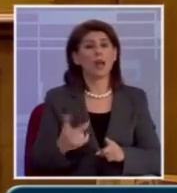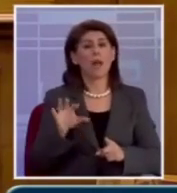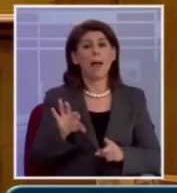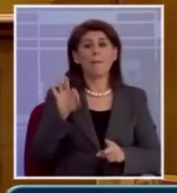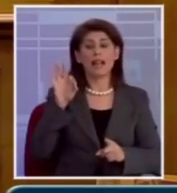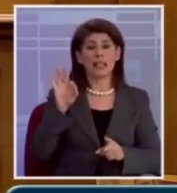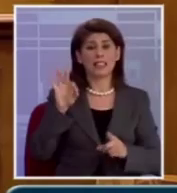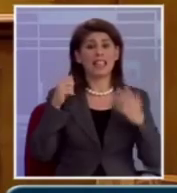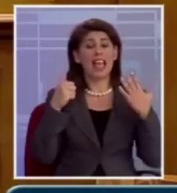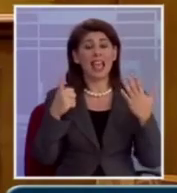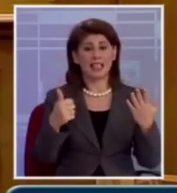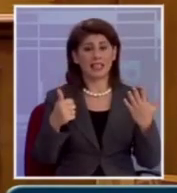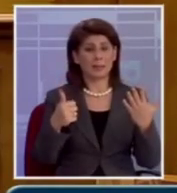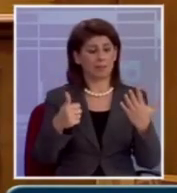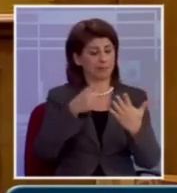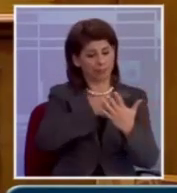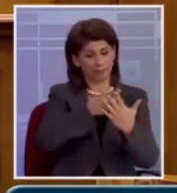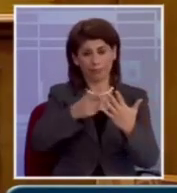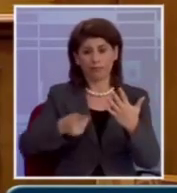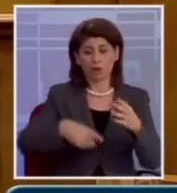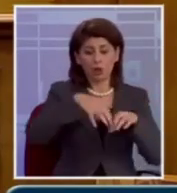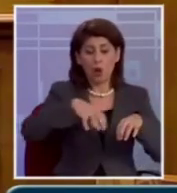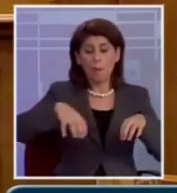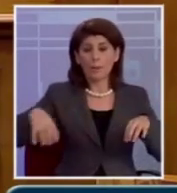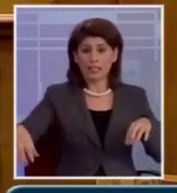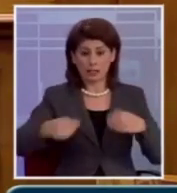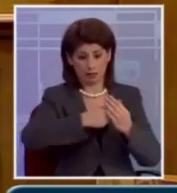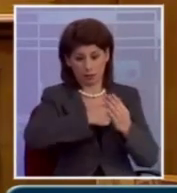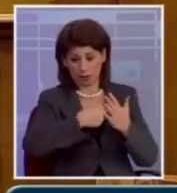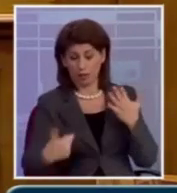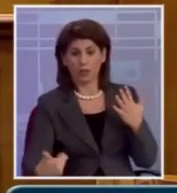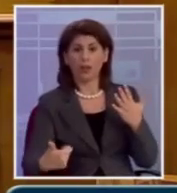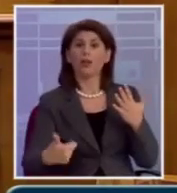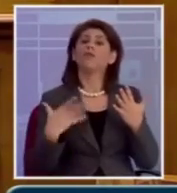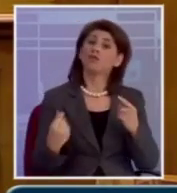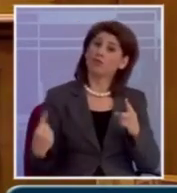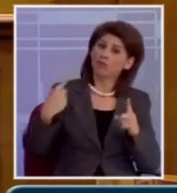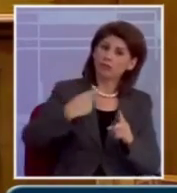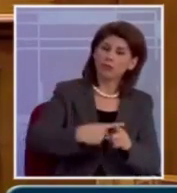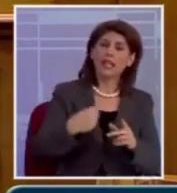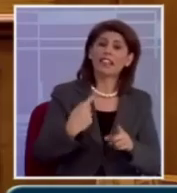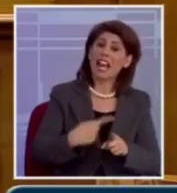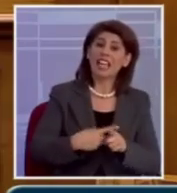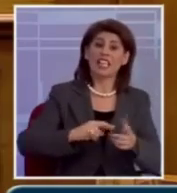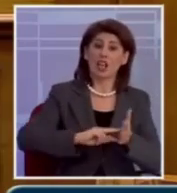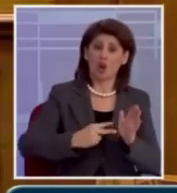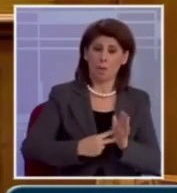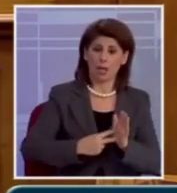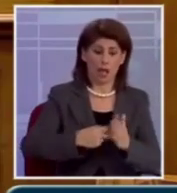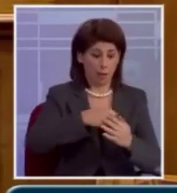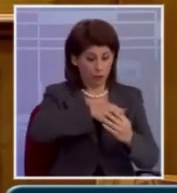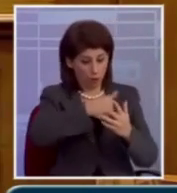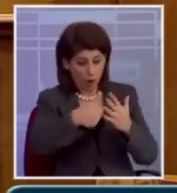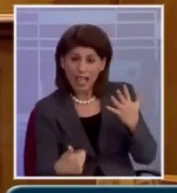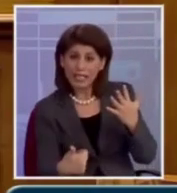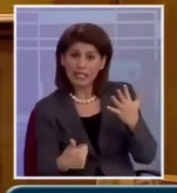επιλέξει 6 τομείς οι οποίοι θεωρούμε ότι είναι προνομιακοί για την ελληνική οικονομία.